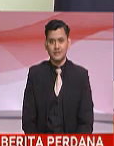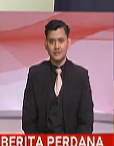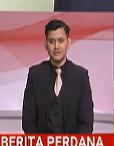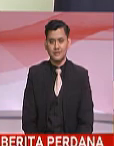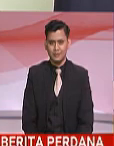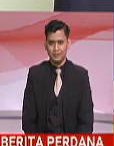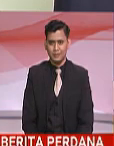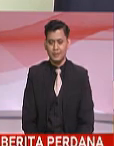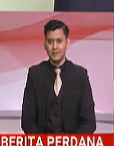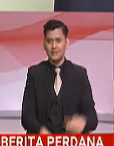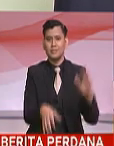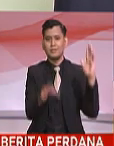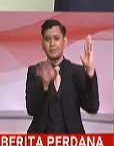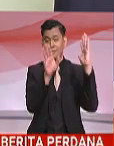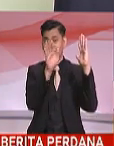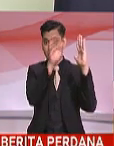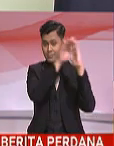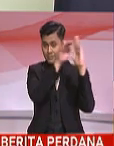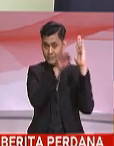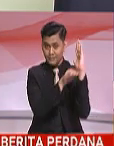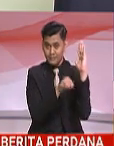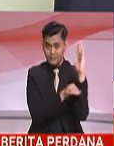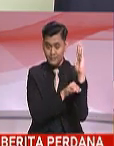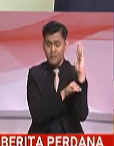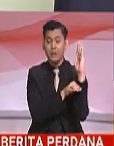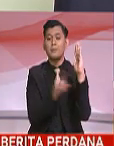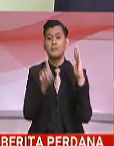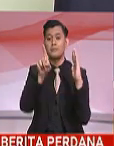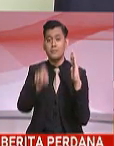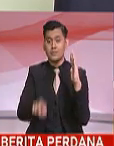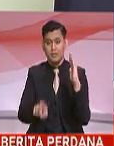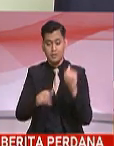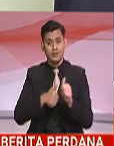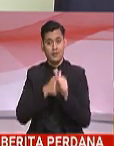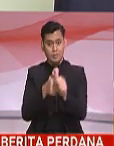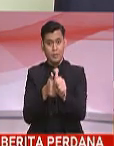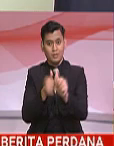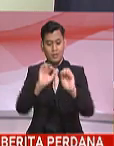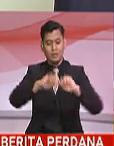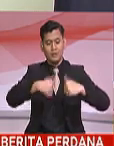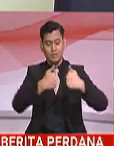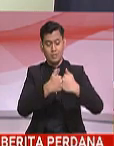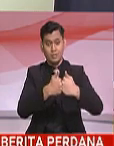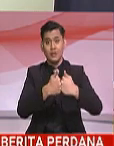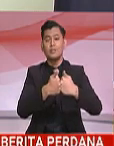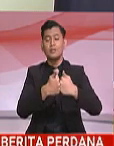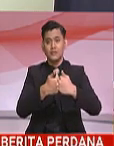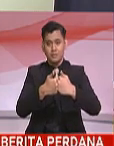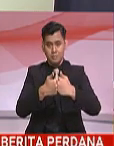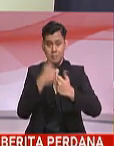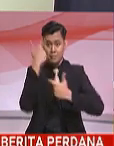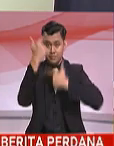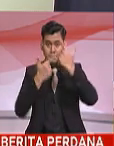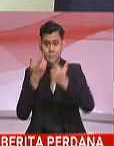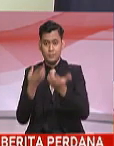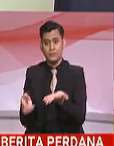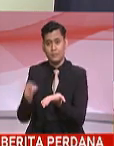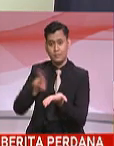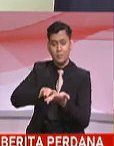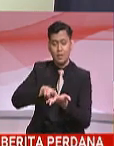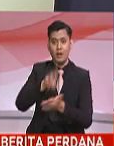Syaratnya ialah perlu menggunakan perkhidmatan syarikat agensi pelancongan berdaftar dengan